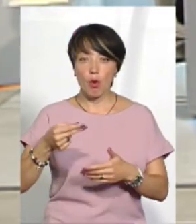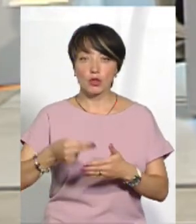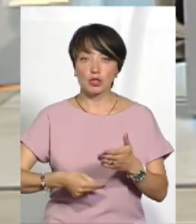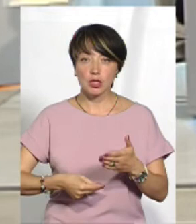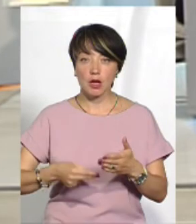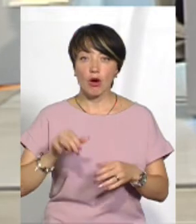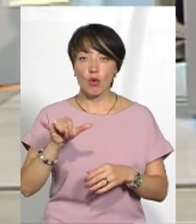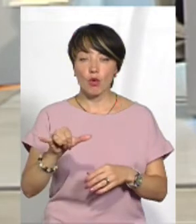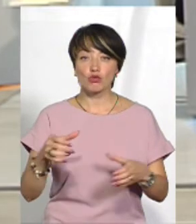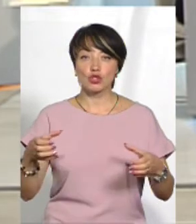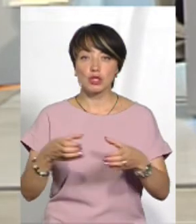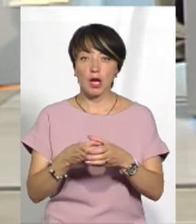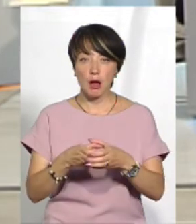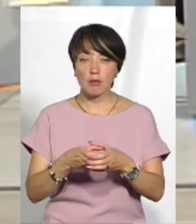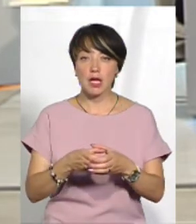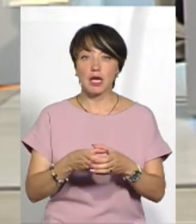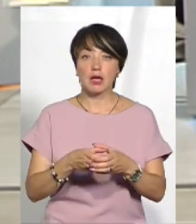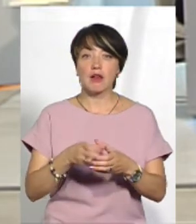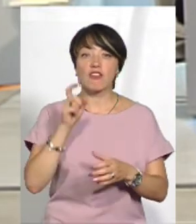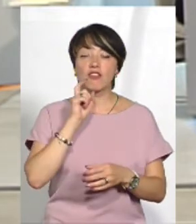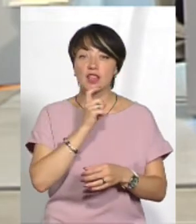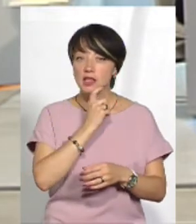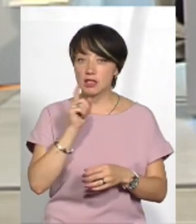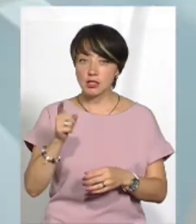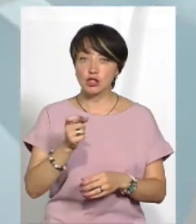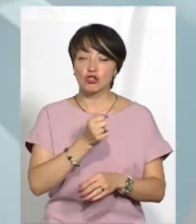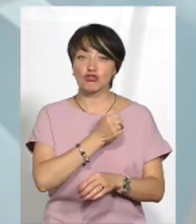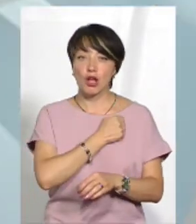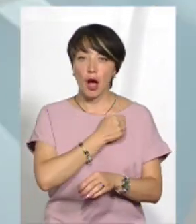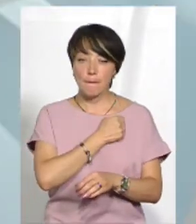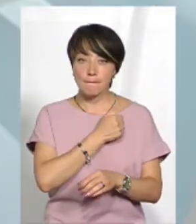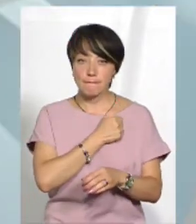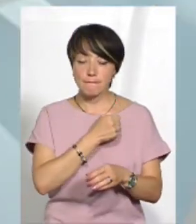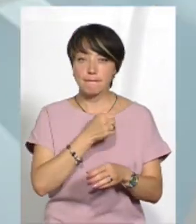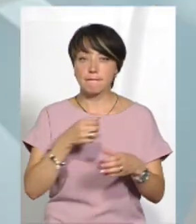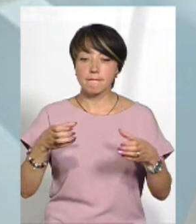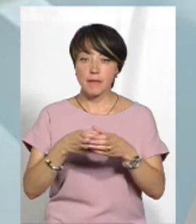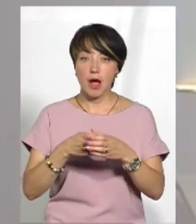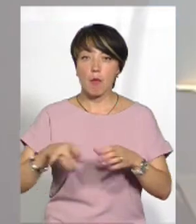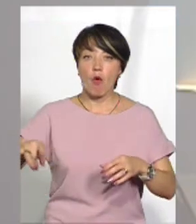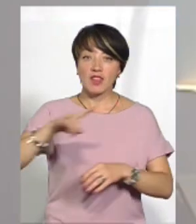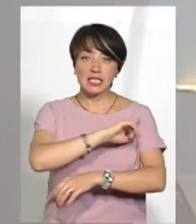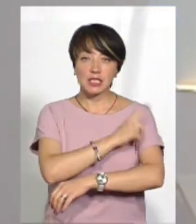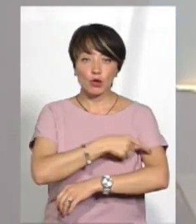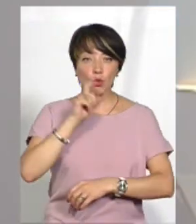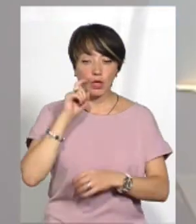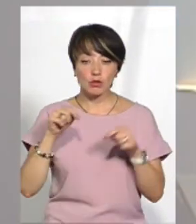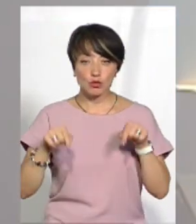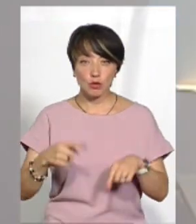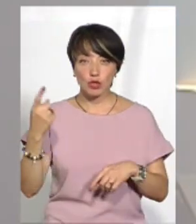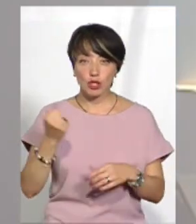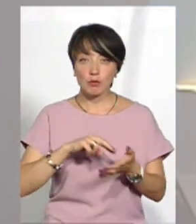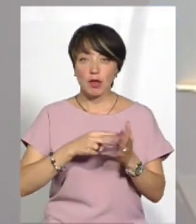погодження в штабі збройних Вінниці, в штабі повітряних сил України. На цьому тижні ми